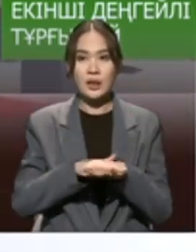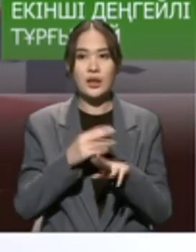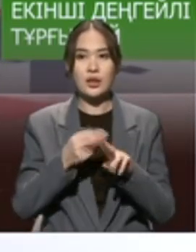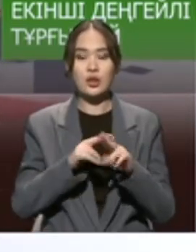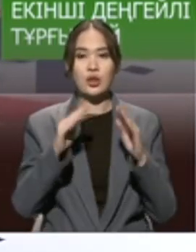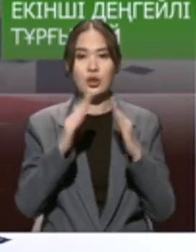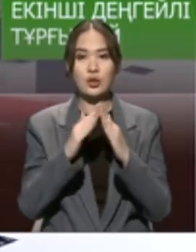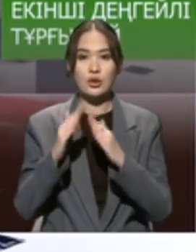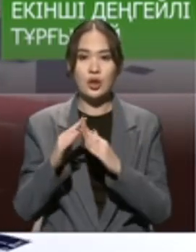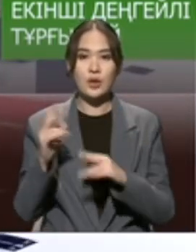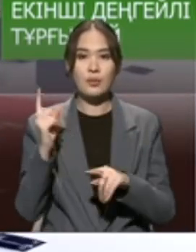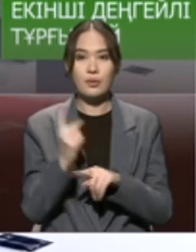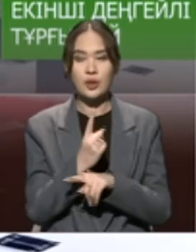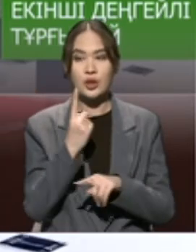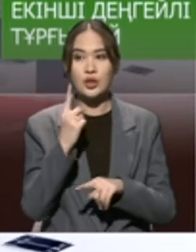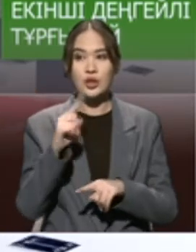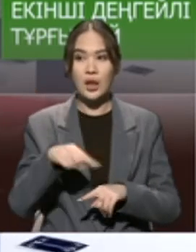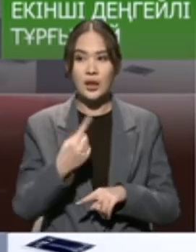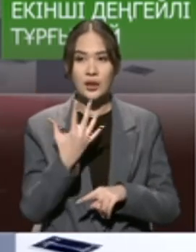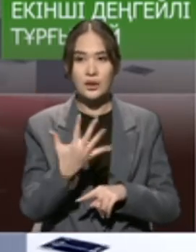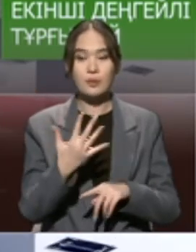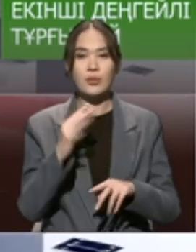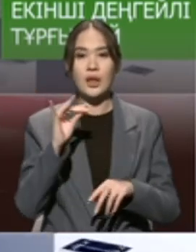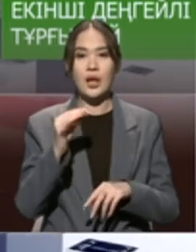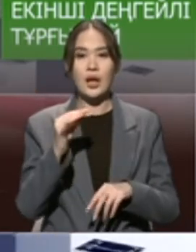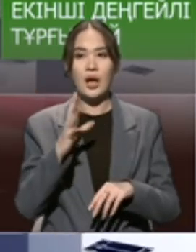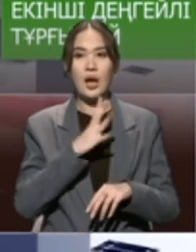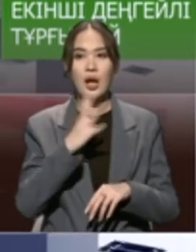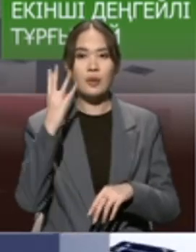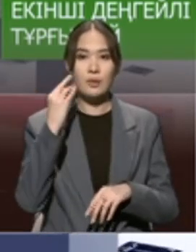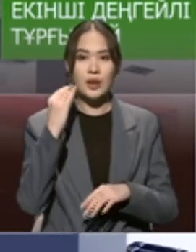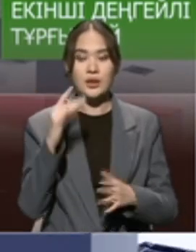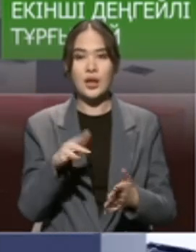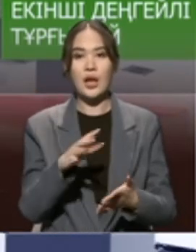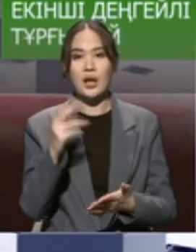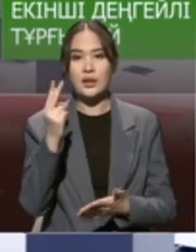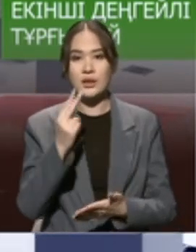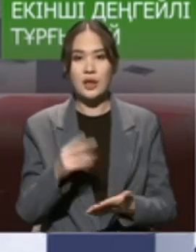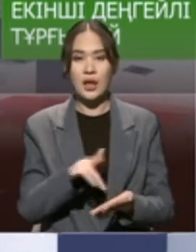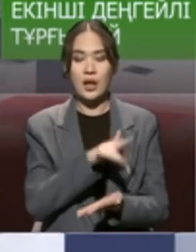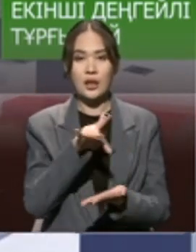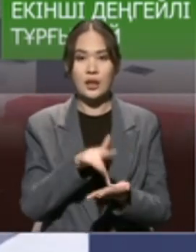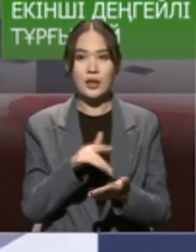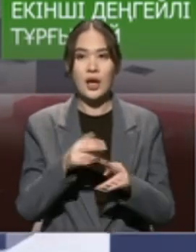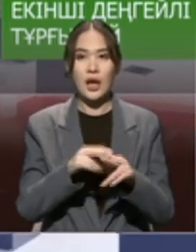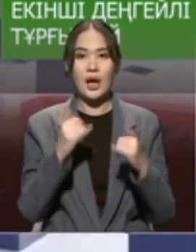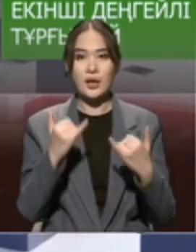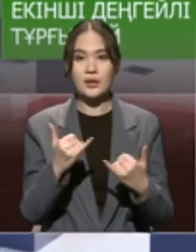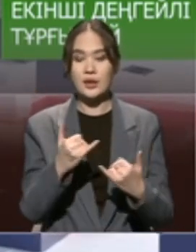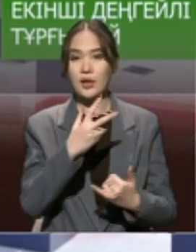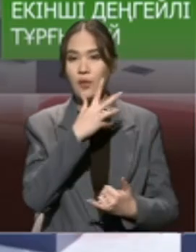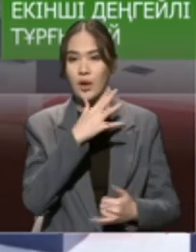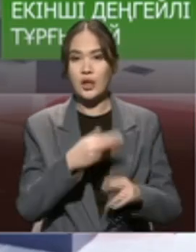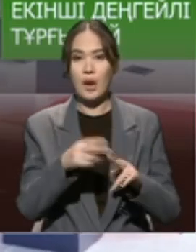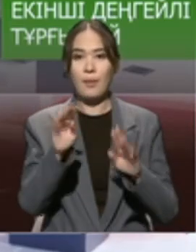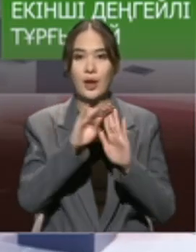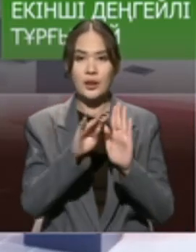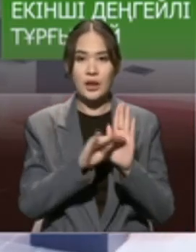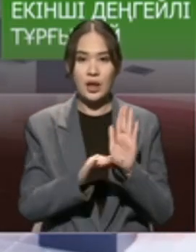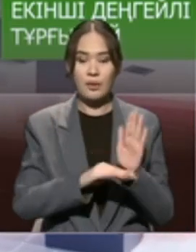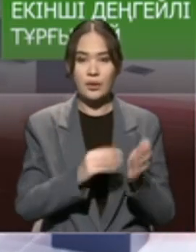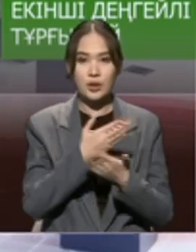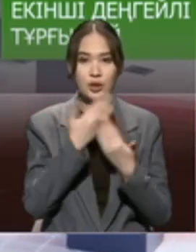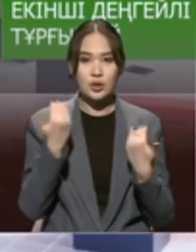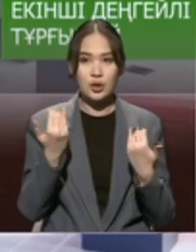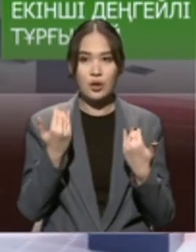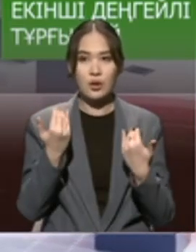бағалары 1,5-2 есеге дейін өсіп кетті мысалы. Өзіміз білетін Алматы, Астана қалаларында. Сондықтан дәл қазіргі уақытта бағдарлама да